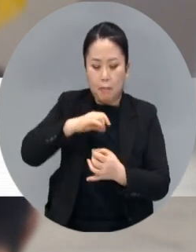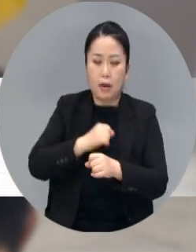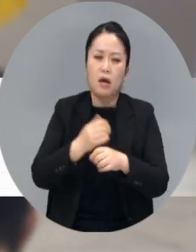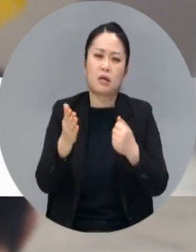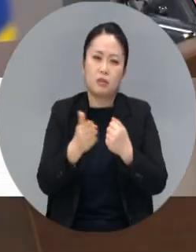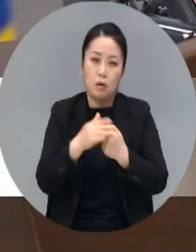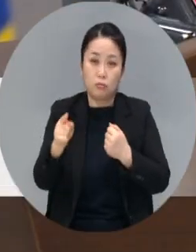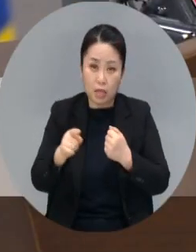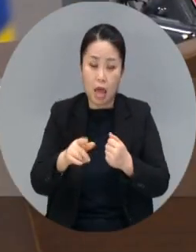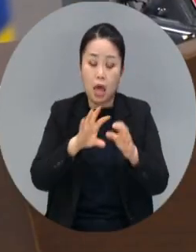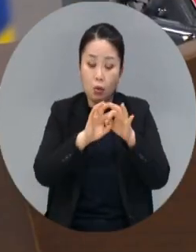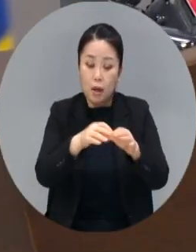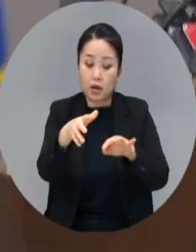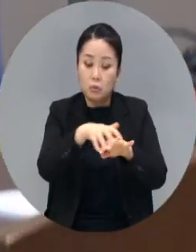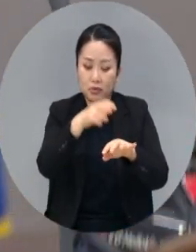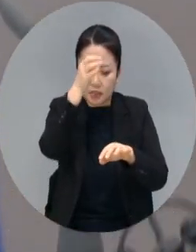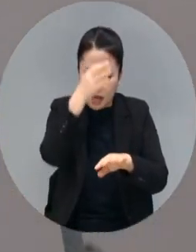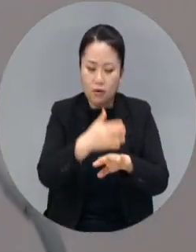발랐냐고